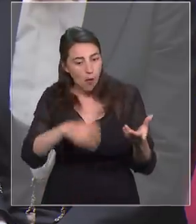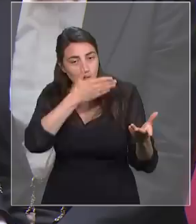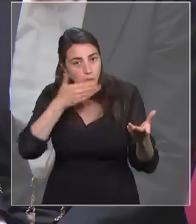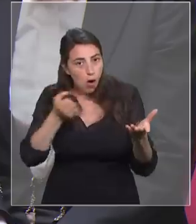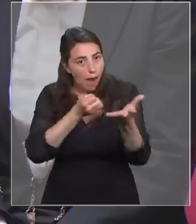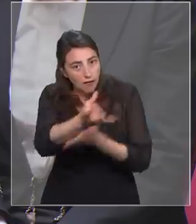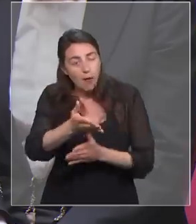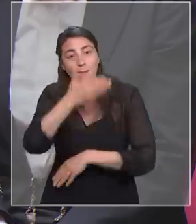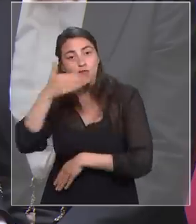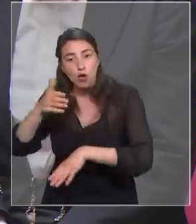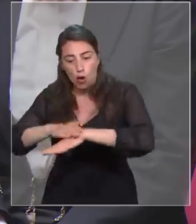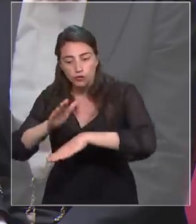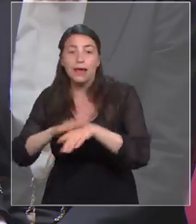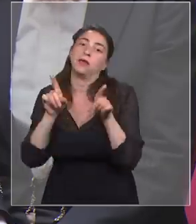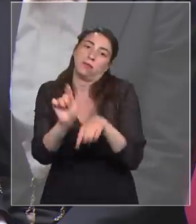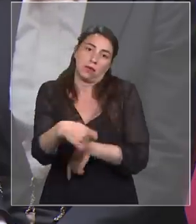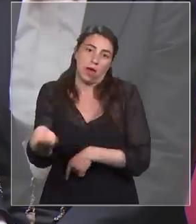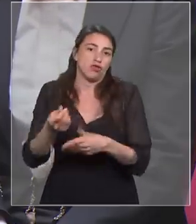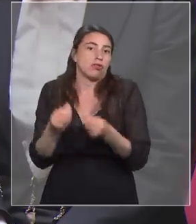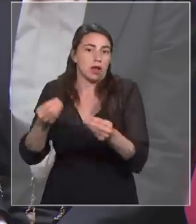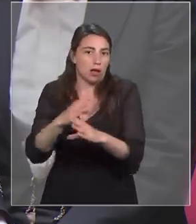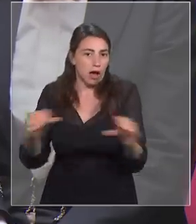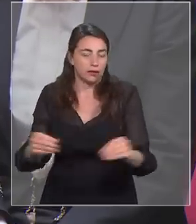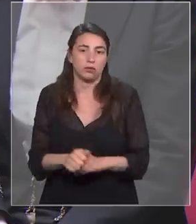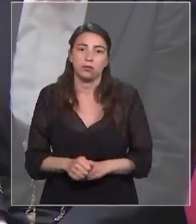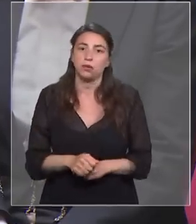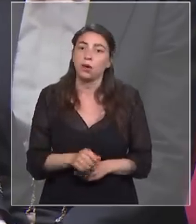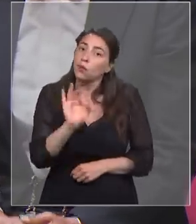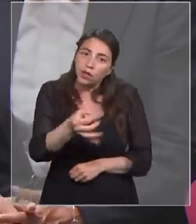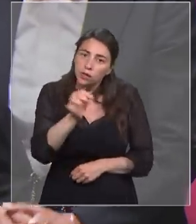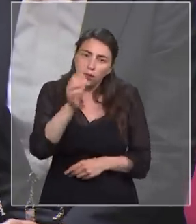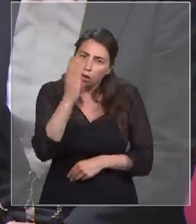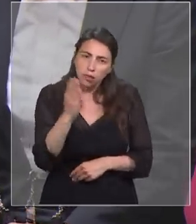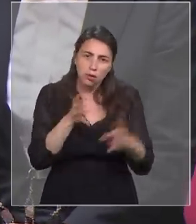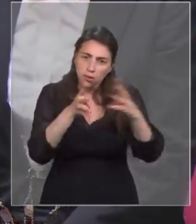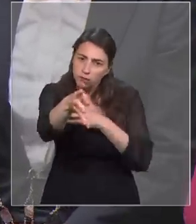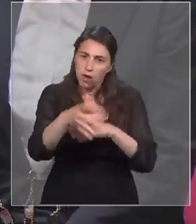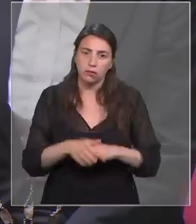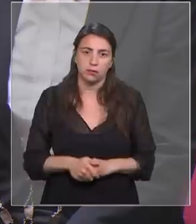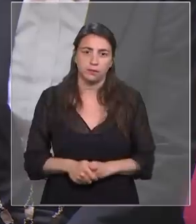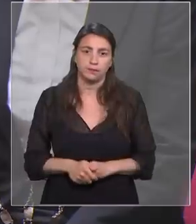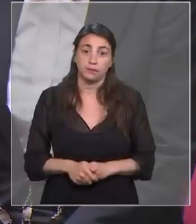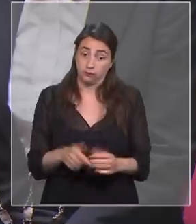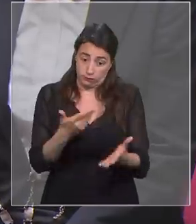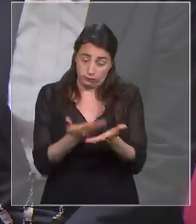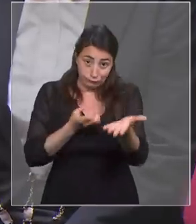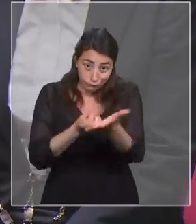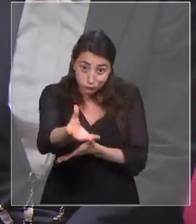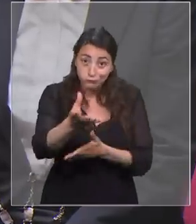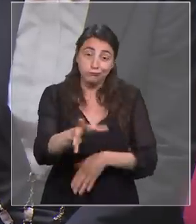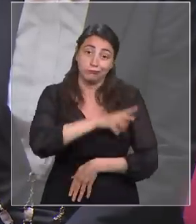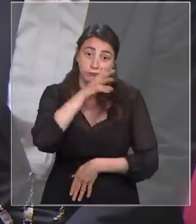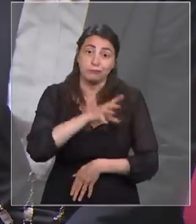et bien sûr aussi de rassurer. Oui, il faut de la transparence. C'est le message que je passe aux enseignants et responsables